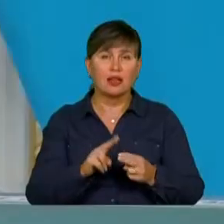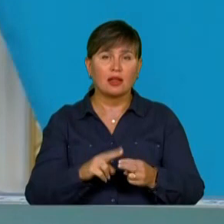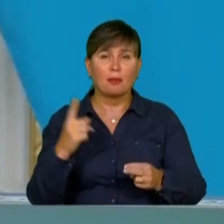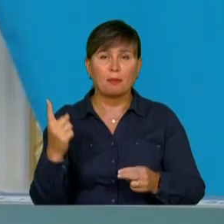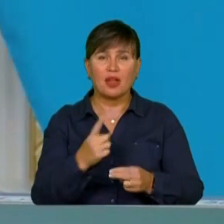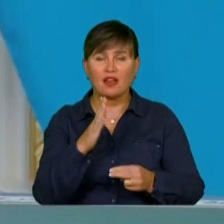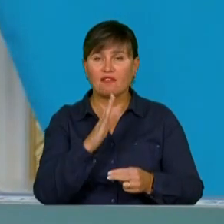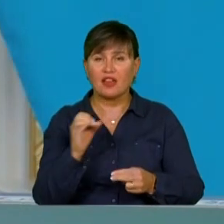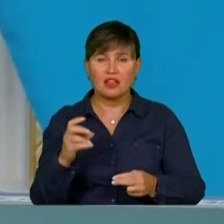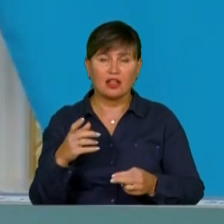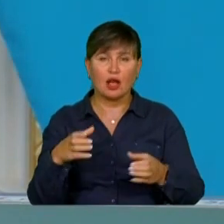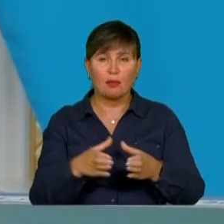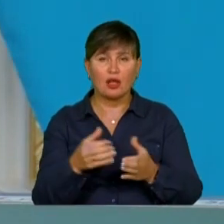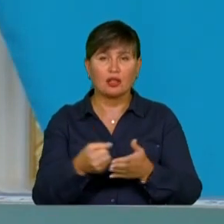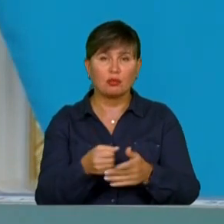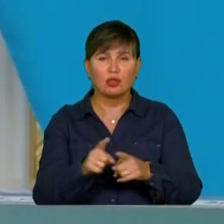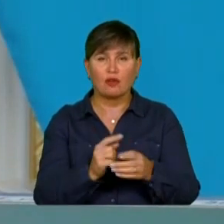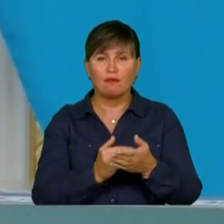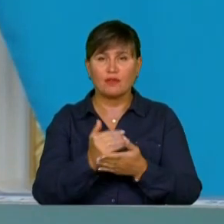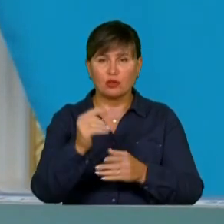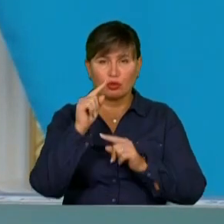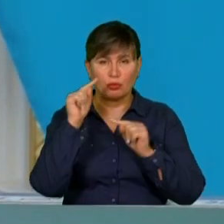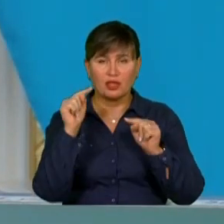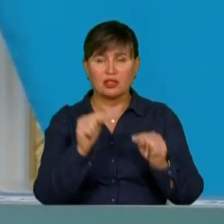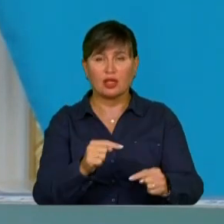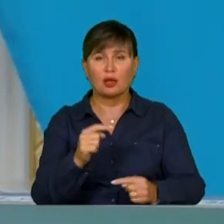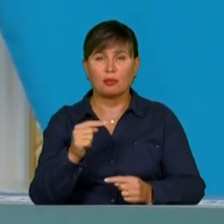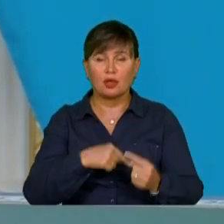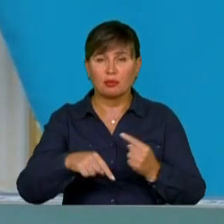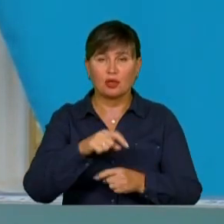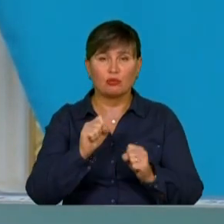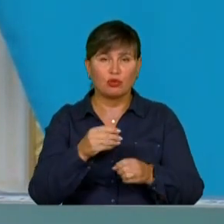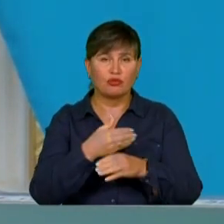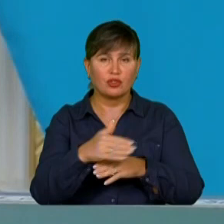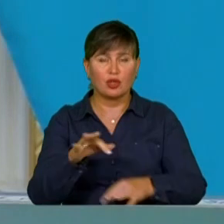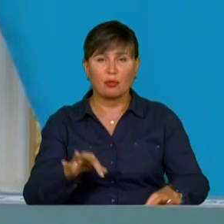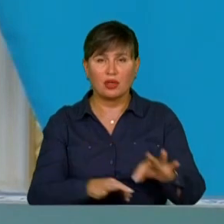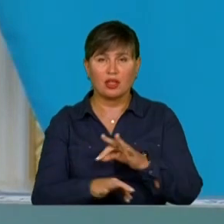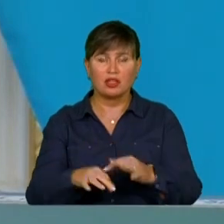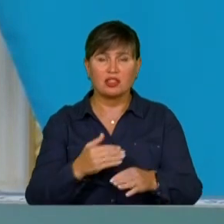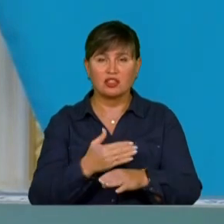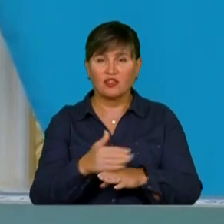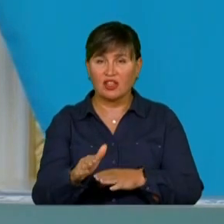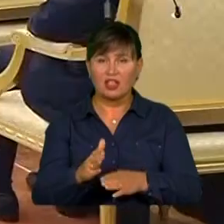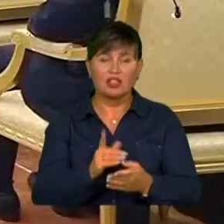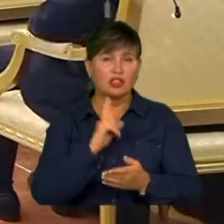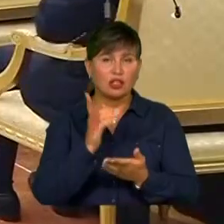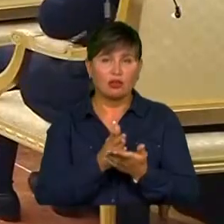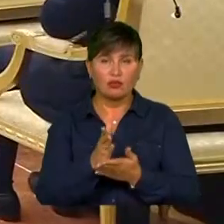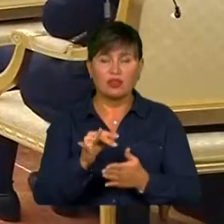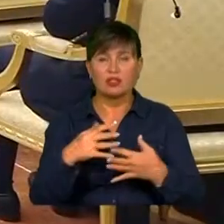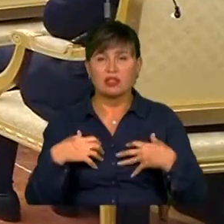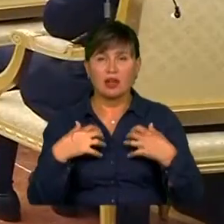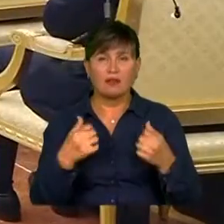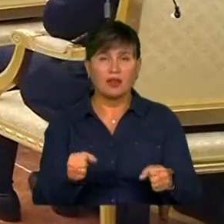венгерской компанией, добившейся такого высокого признания. Предприятие может финансировать проекты в сфере зеленой энергетики и здравоохранения,